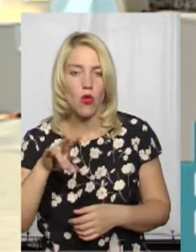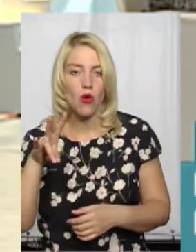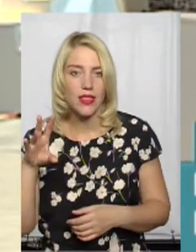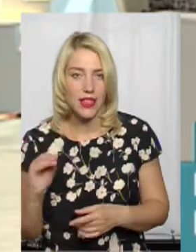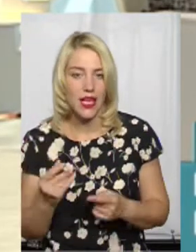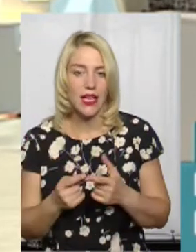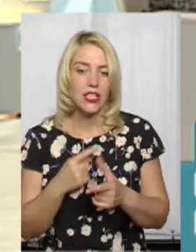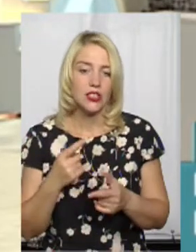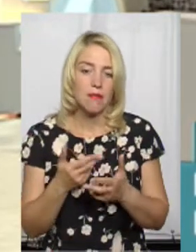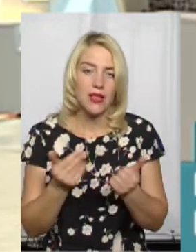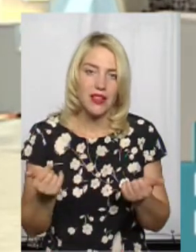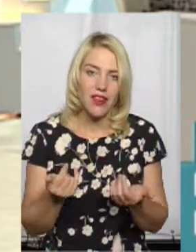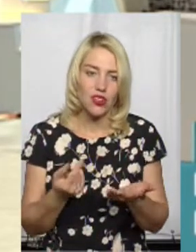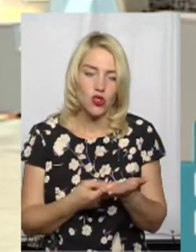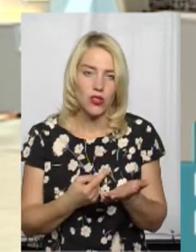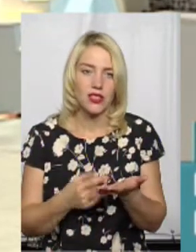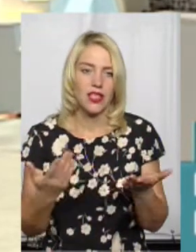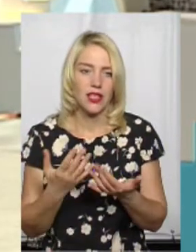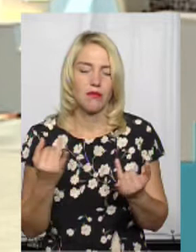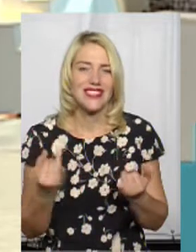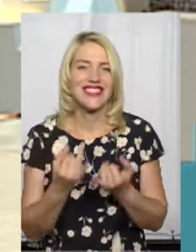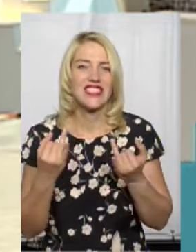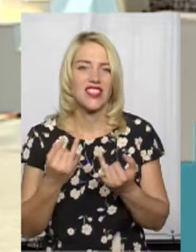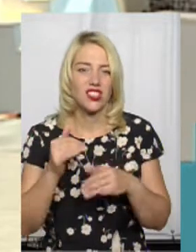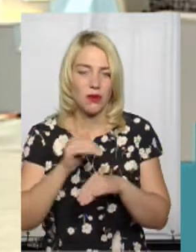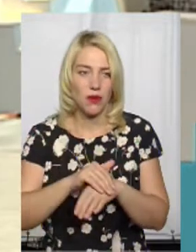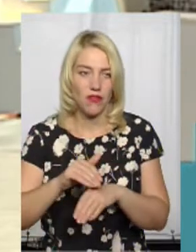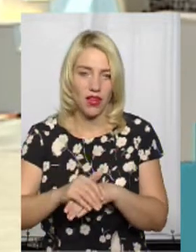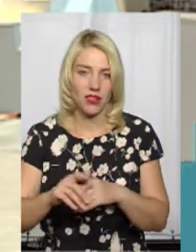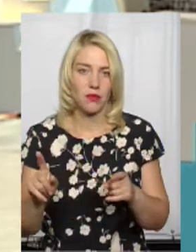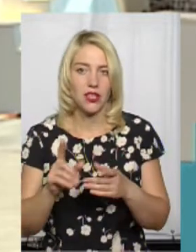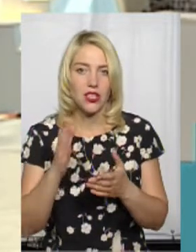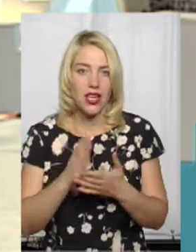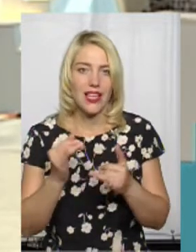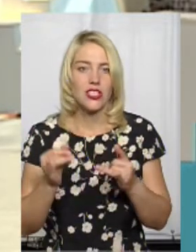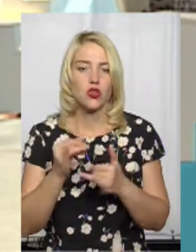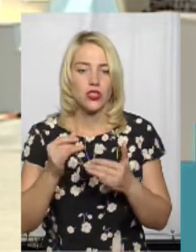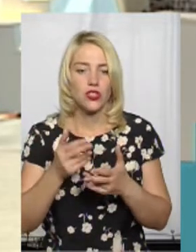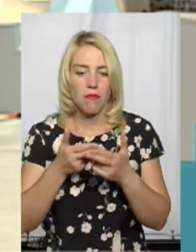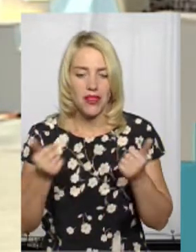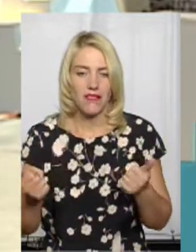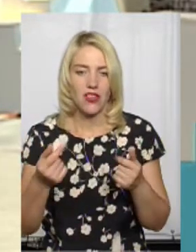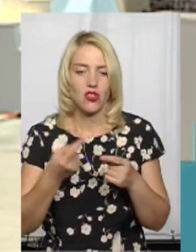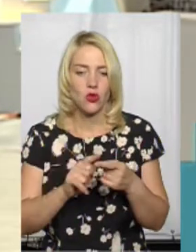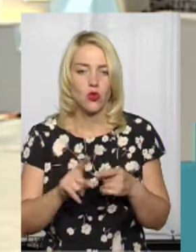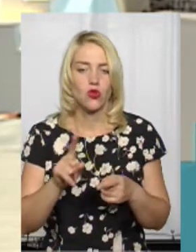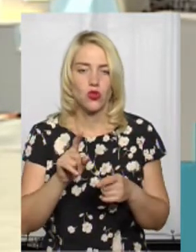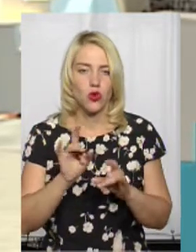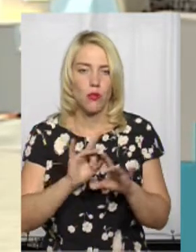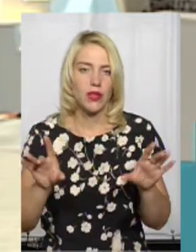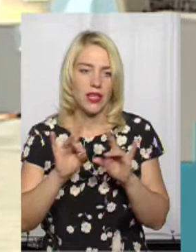вони якимись історичними фактами? Є історичне підтвердження того, про що переказують